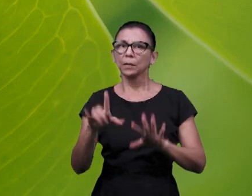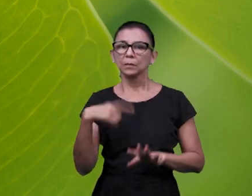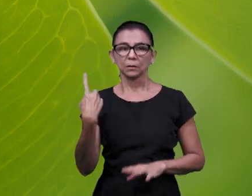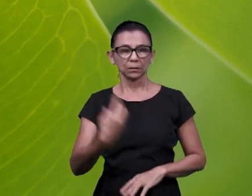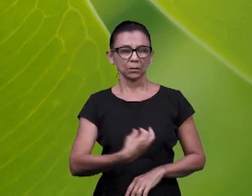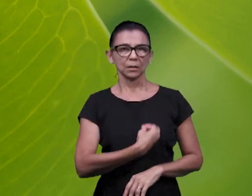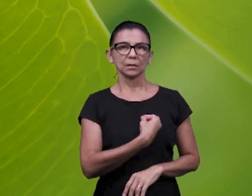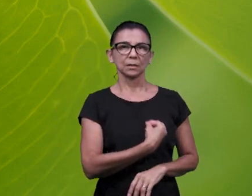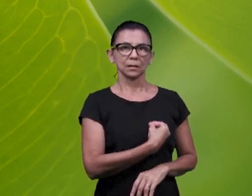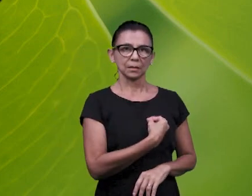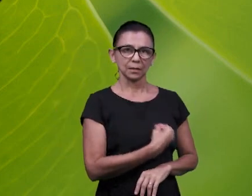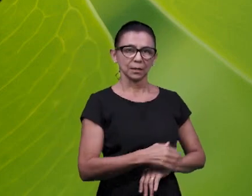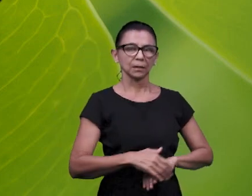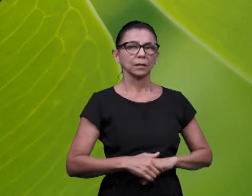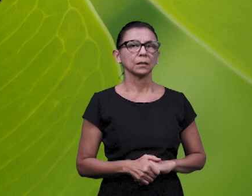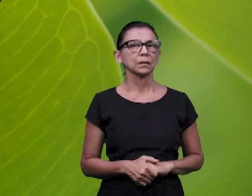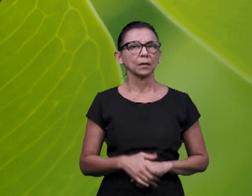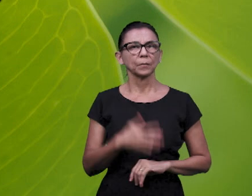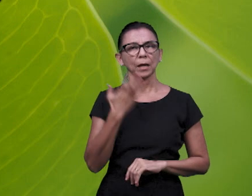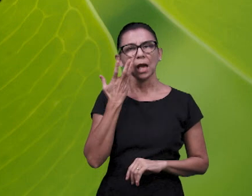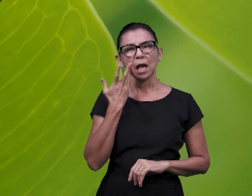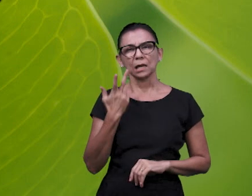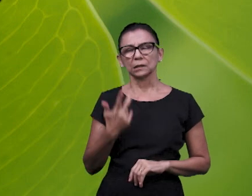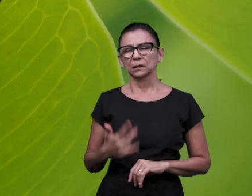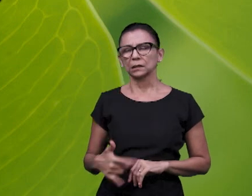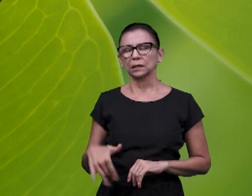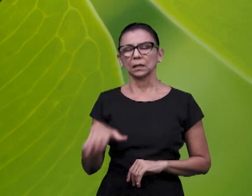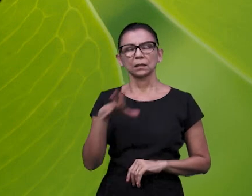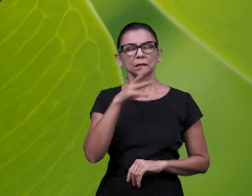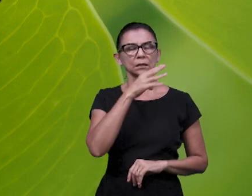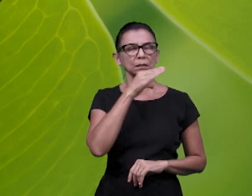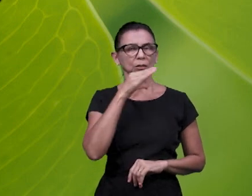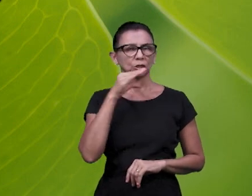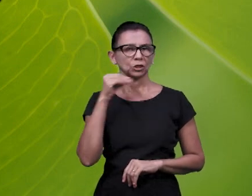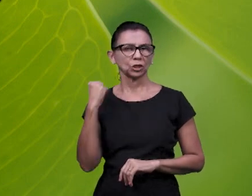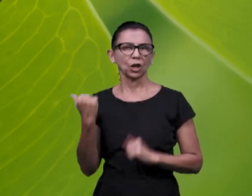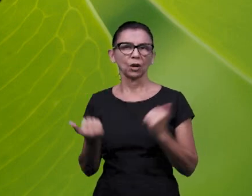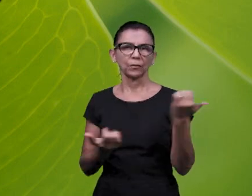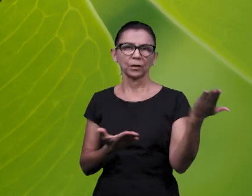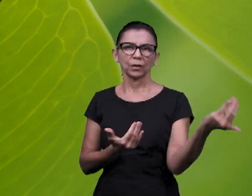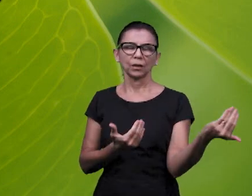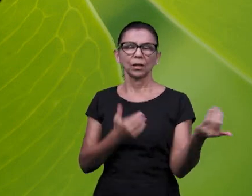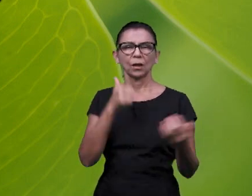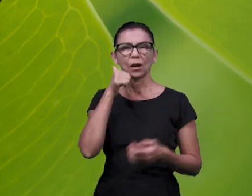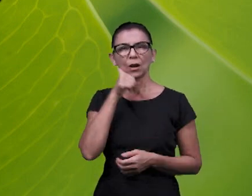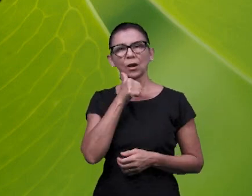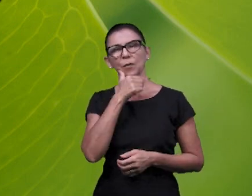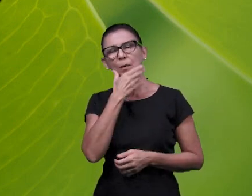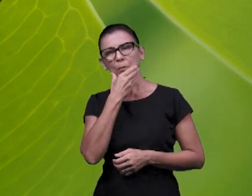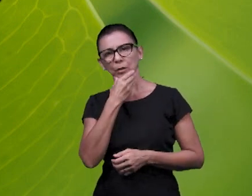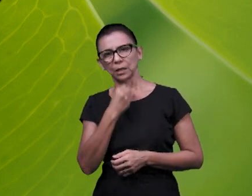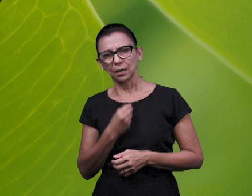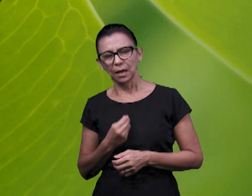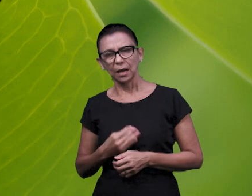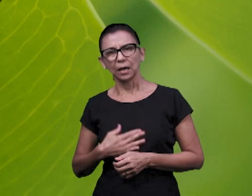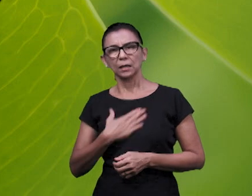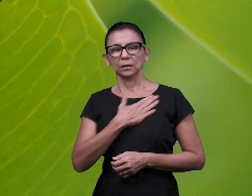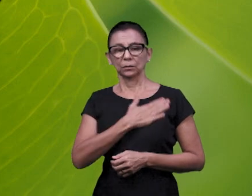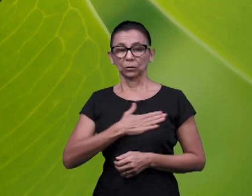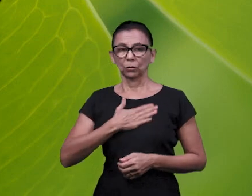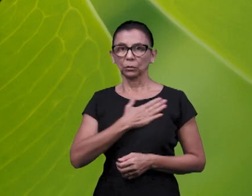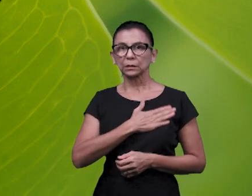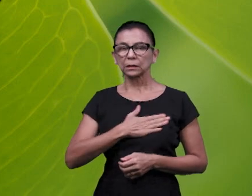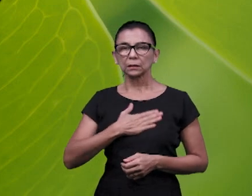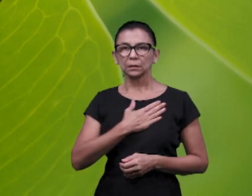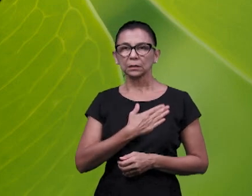vies et qui répond aux enfants de 0 à 3 ans, les dames, les frères. Il nous édifie beaucoup à travers